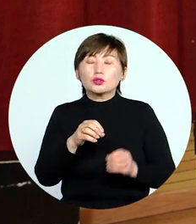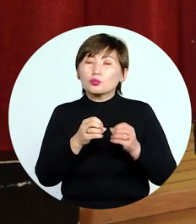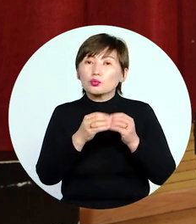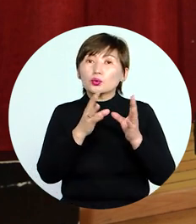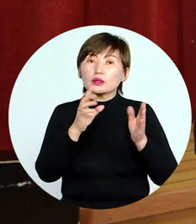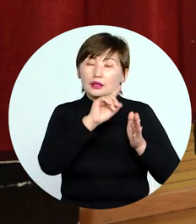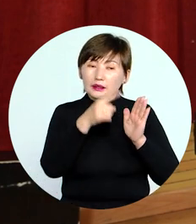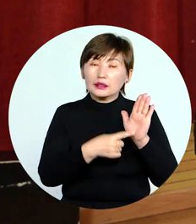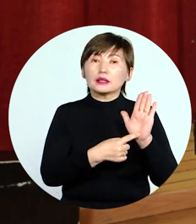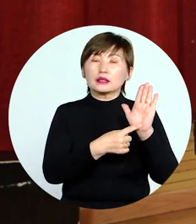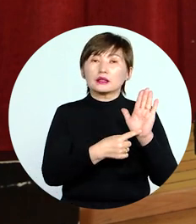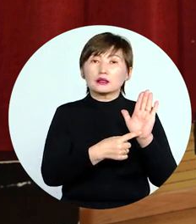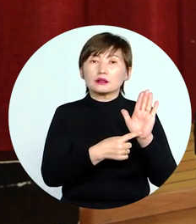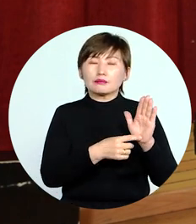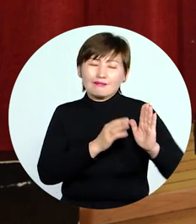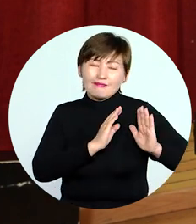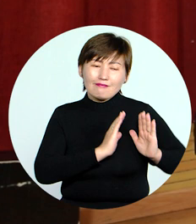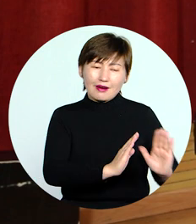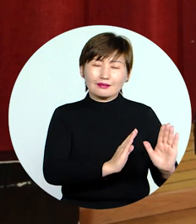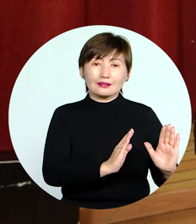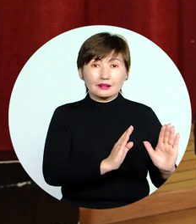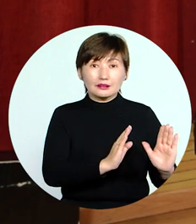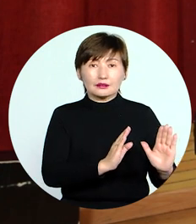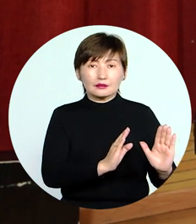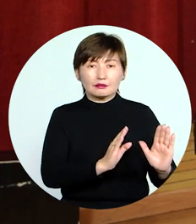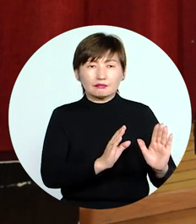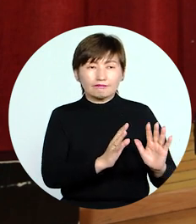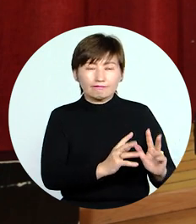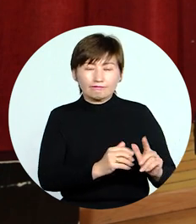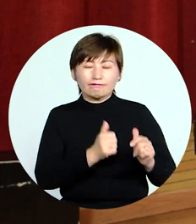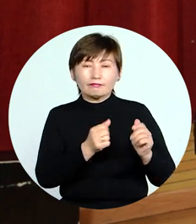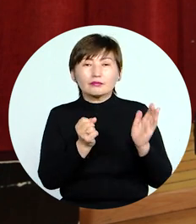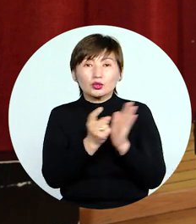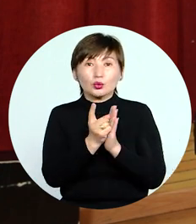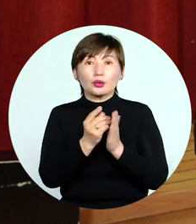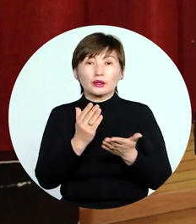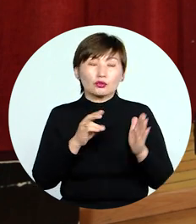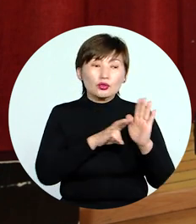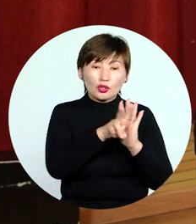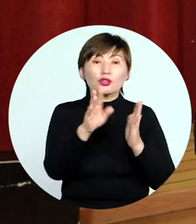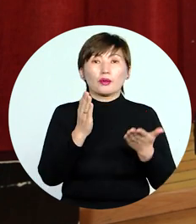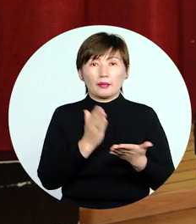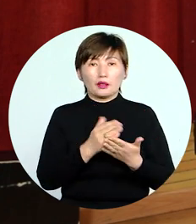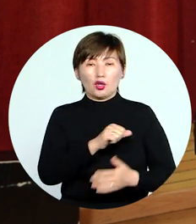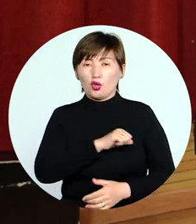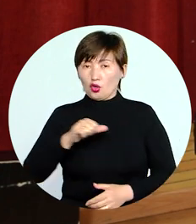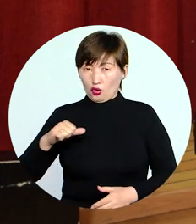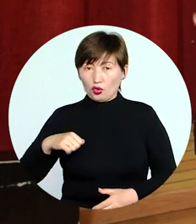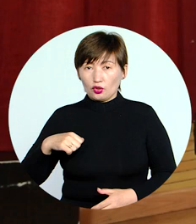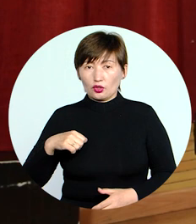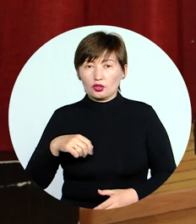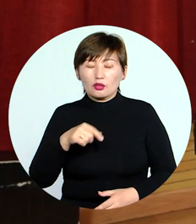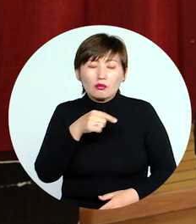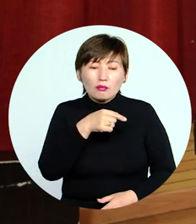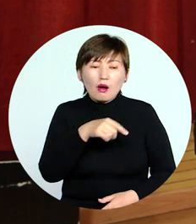бүтээлийг илэрхийлэх эсвэл тухайн юмд хандж байгаа хандлага маш их чухал нөлөөтэй. Тийм учраас өөрийнхөө ойртож байгаа эд